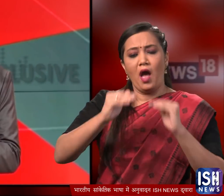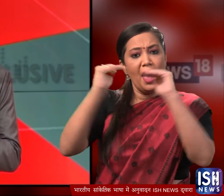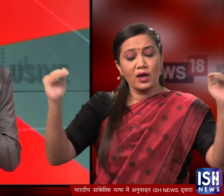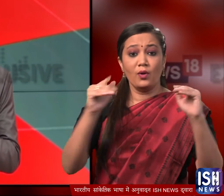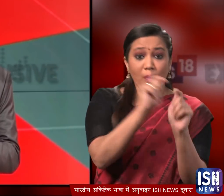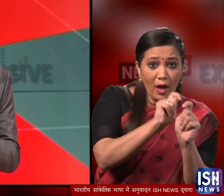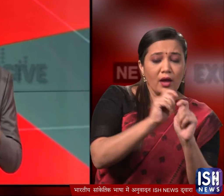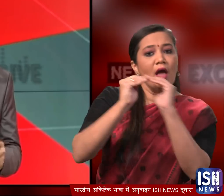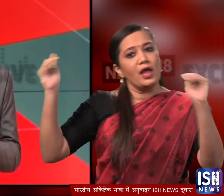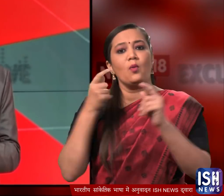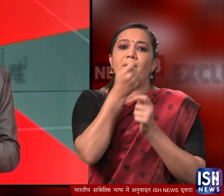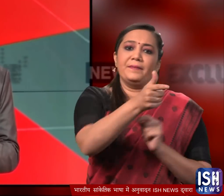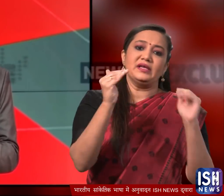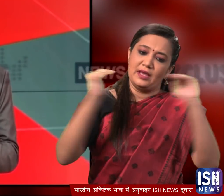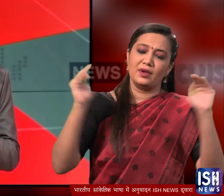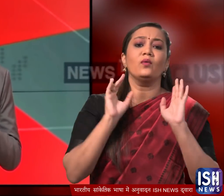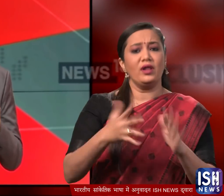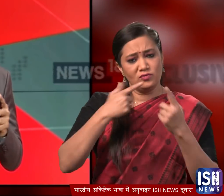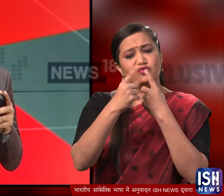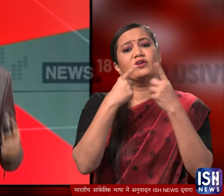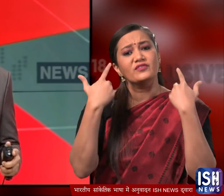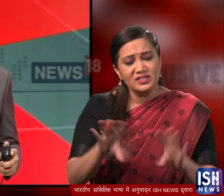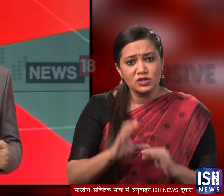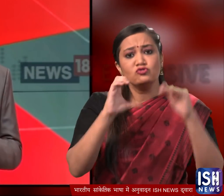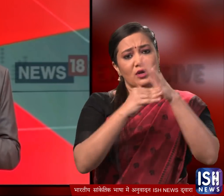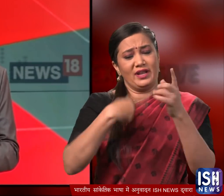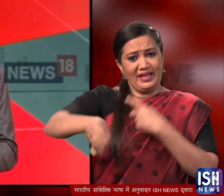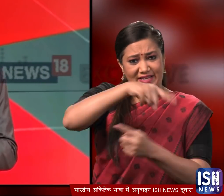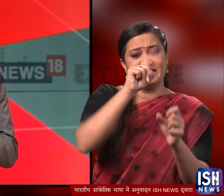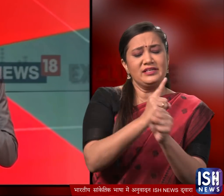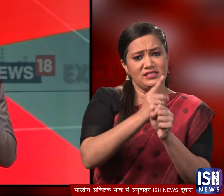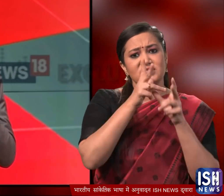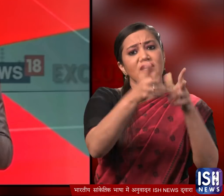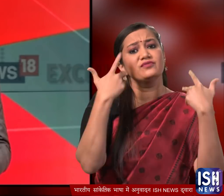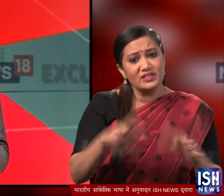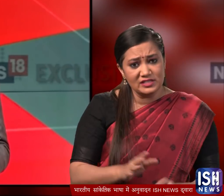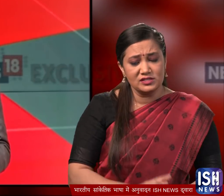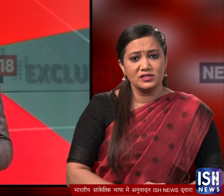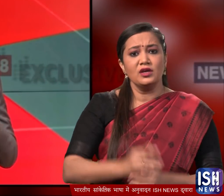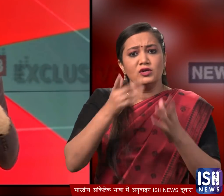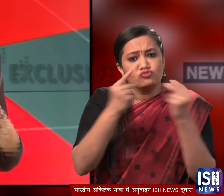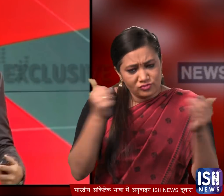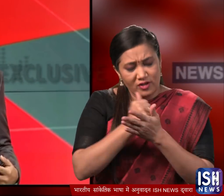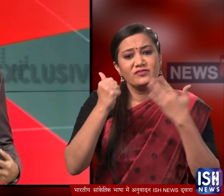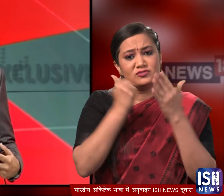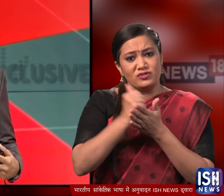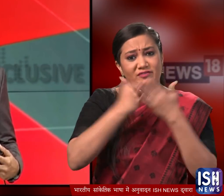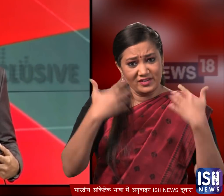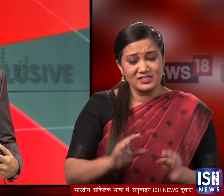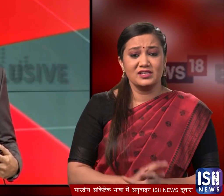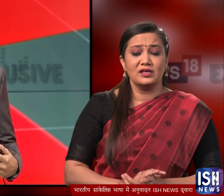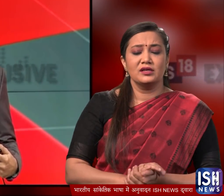समान काम के लिए समान वेतन की मांग पर अड़े कॉन्ट्रैक्ट वाले टीचर्स को वेतन बढ़ाने का मामला सुलझाने की कोशिश